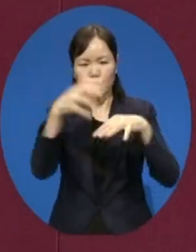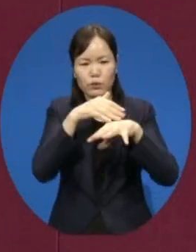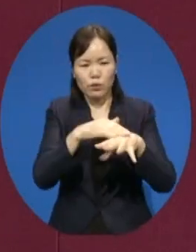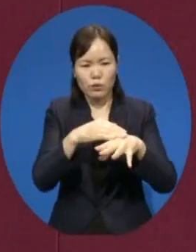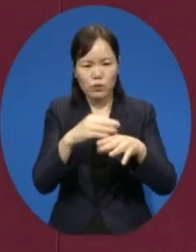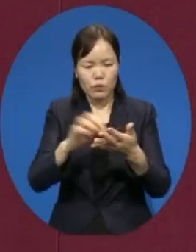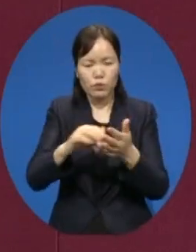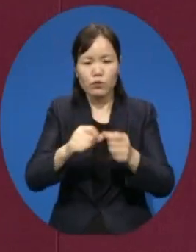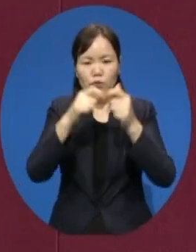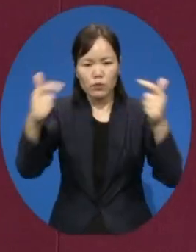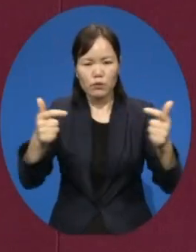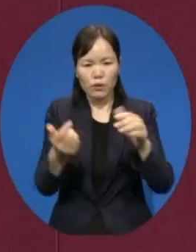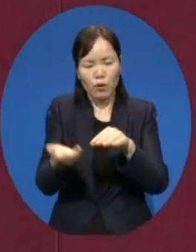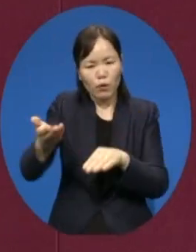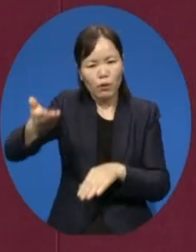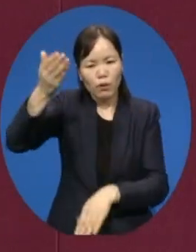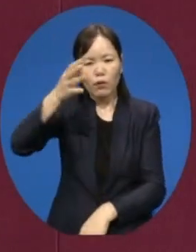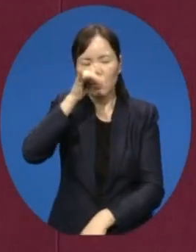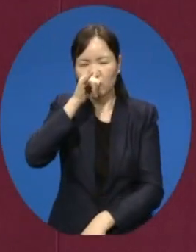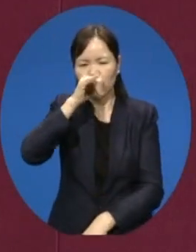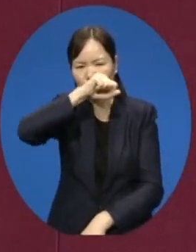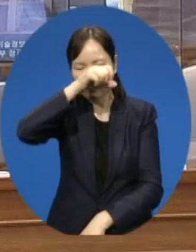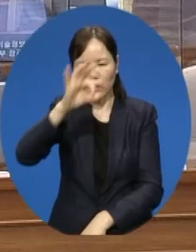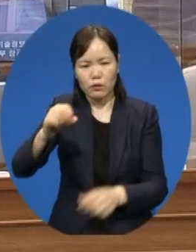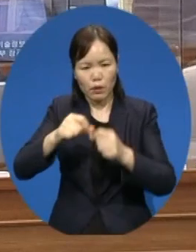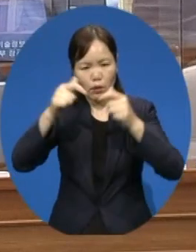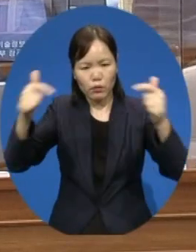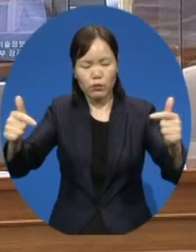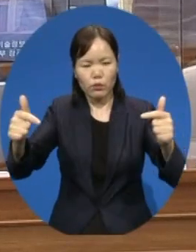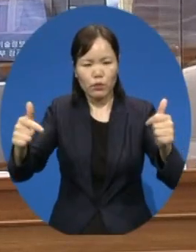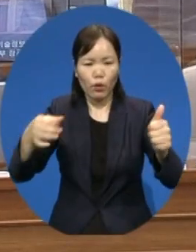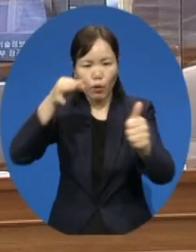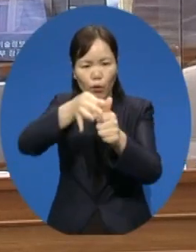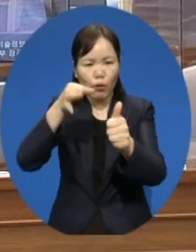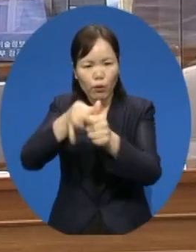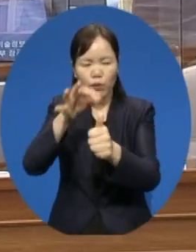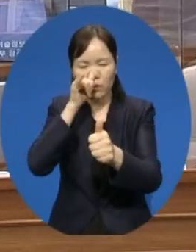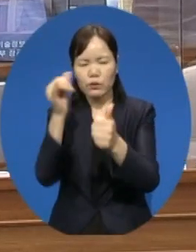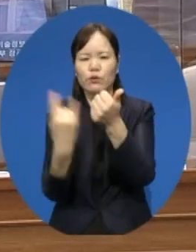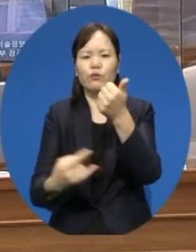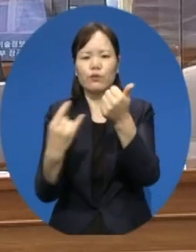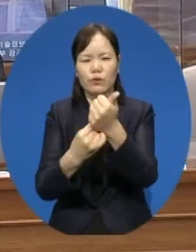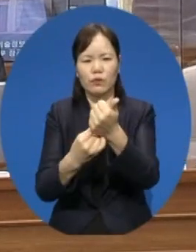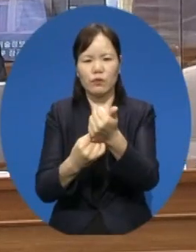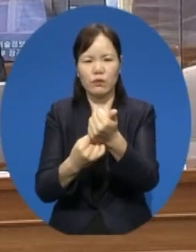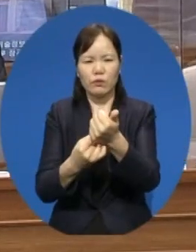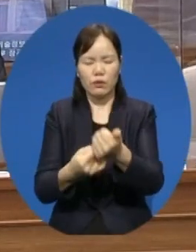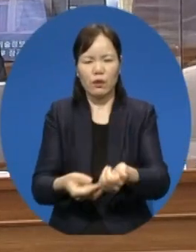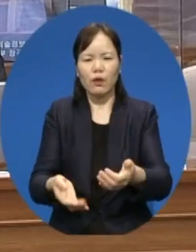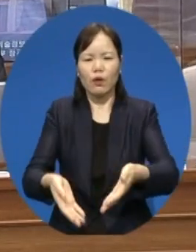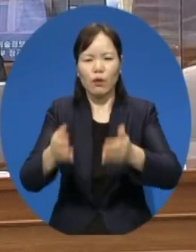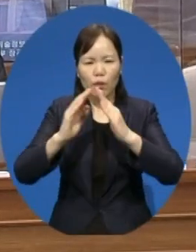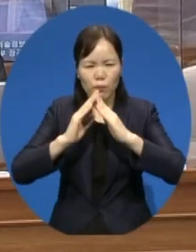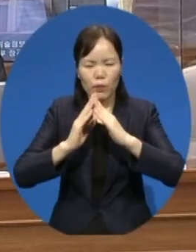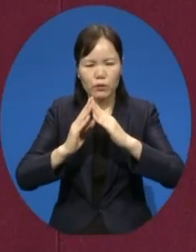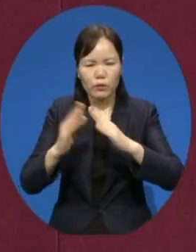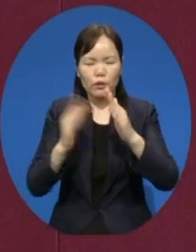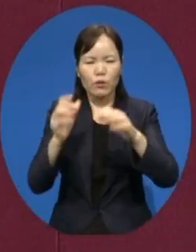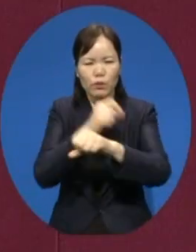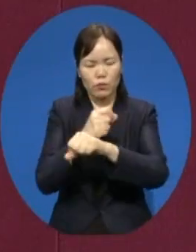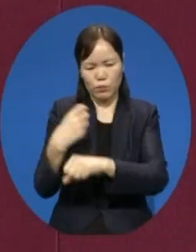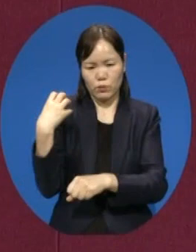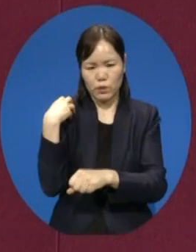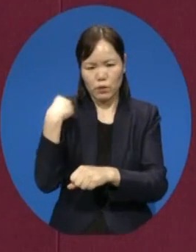자리 생기죠. 예산 늘려서 돈 펑펑 밀어주죠. 위원회 만들어서 공무원 책임 다 면제해주죠. 그러니